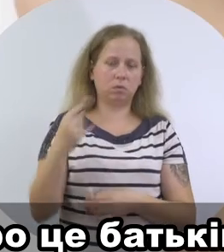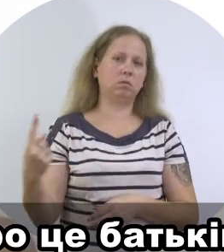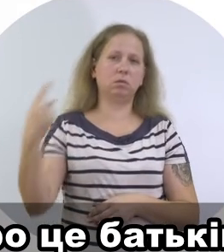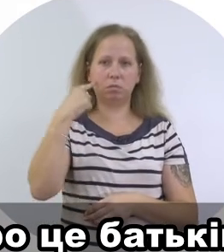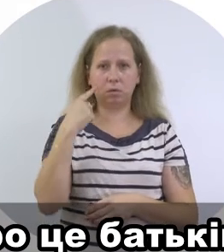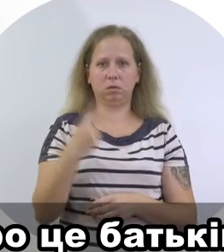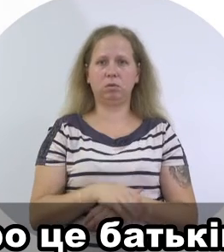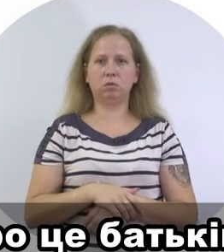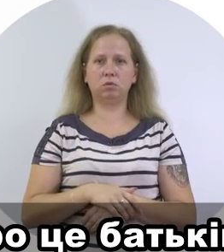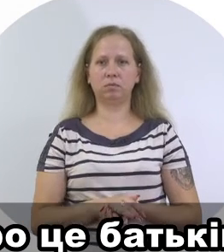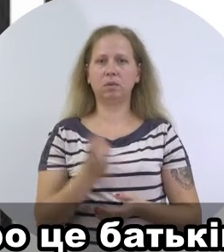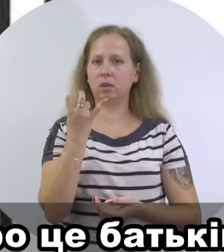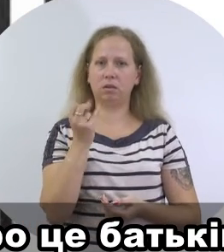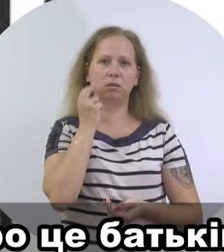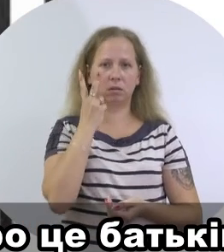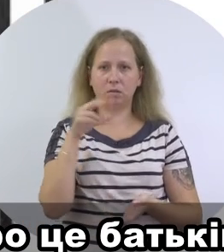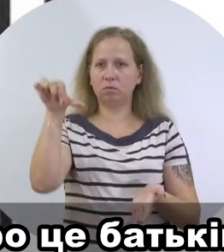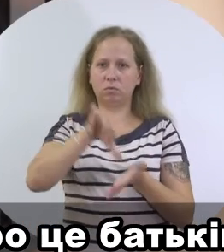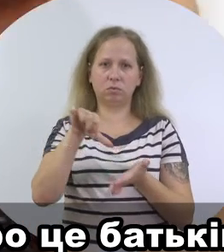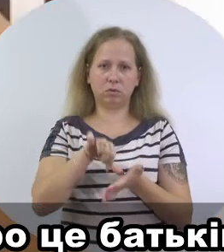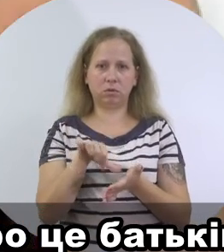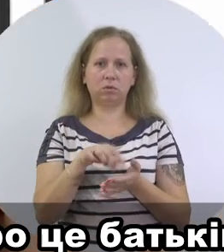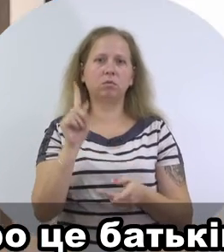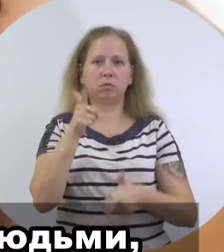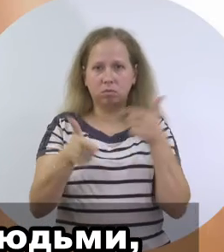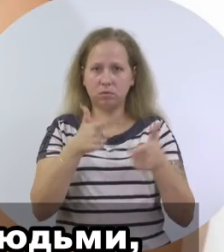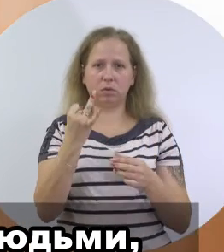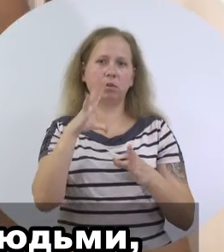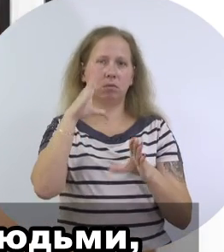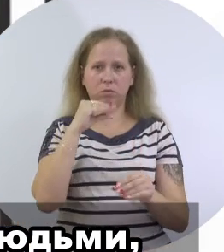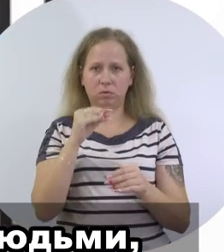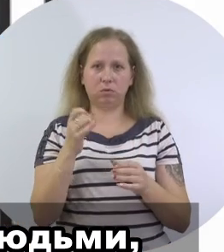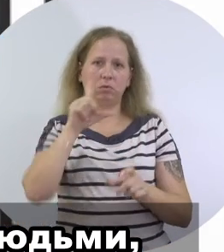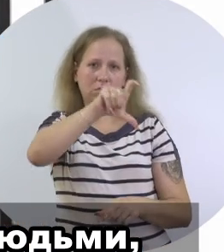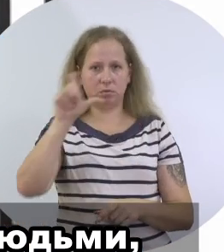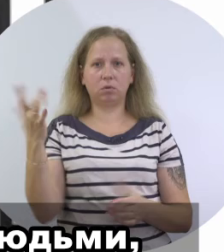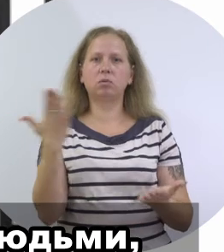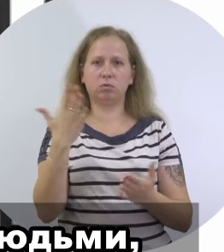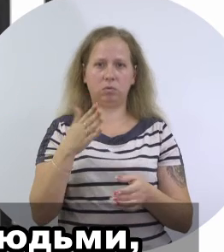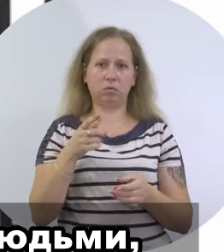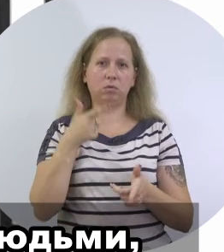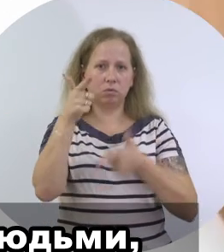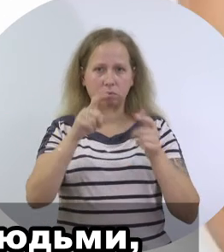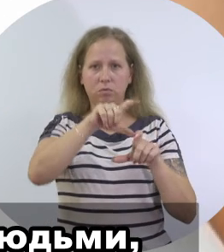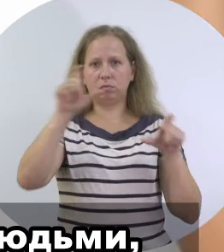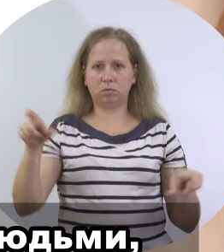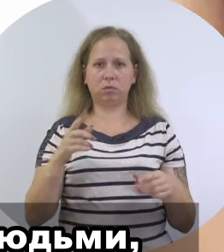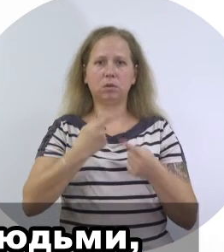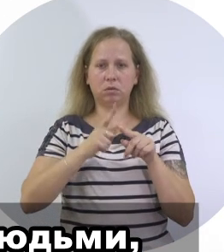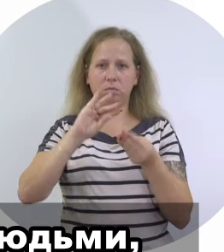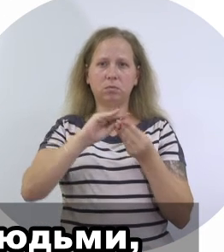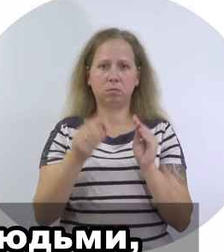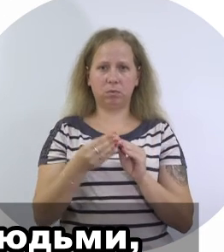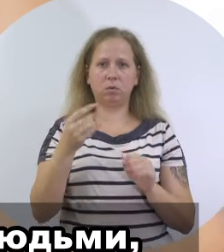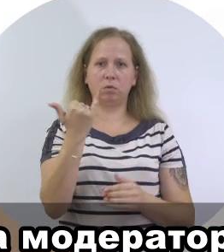помните что цель угроз испугать вас или обидеть никогда не участвуйте в травле и не общайтесь с людьми которые